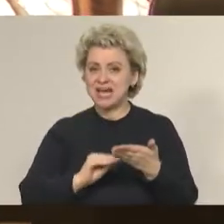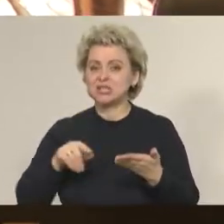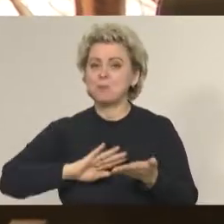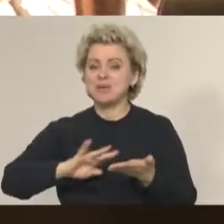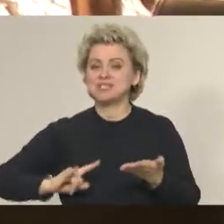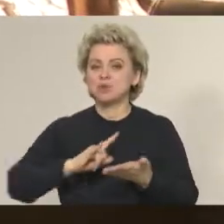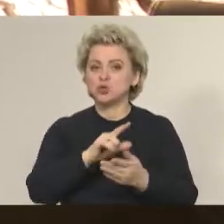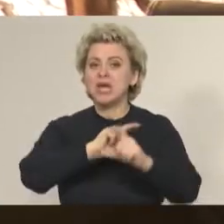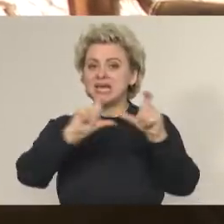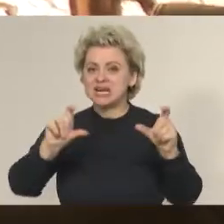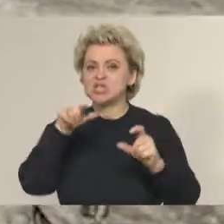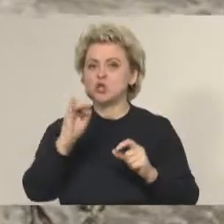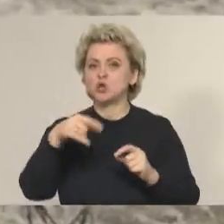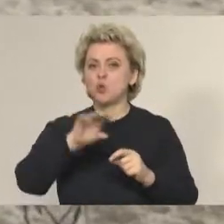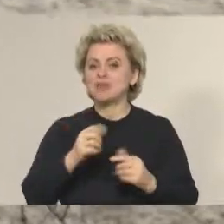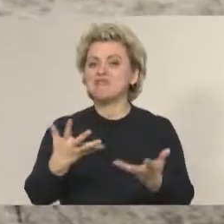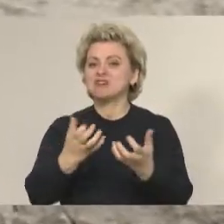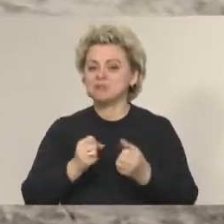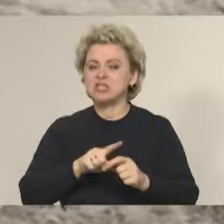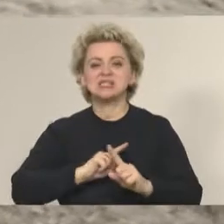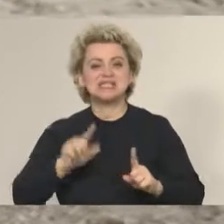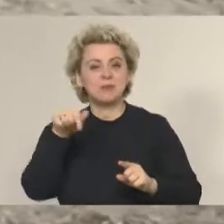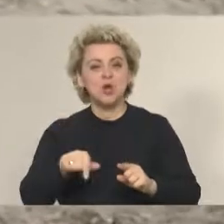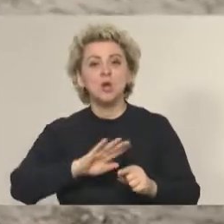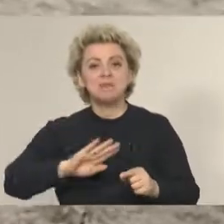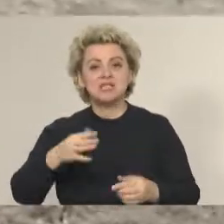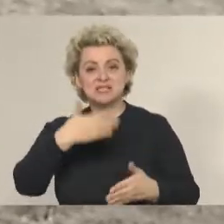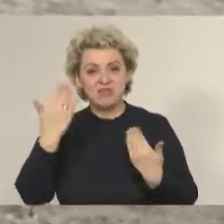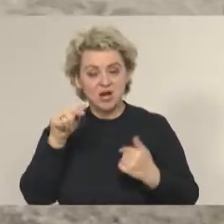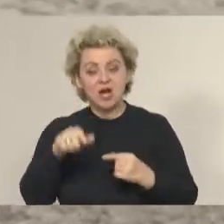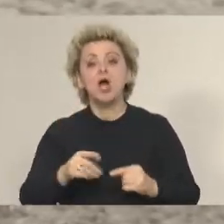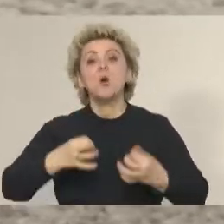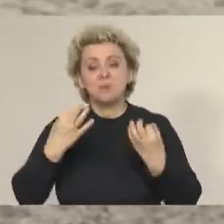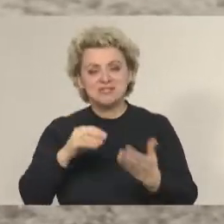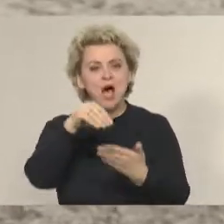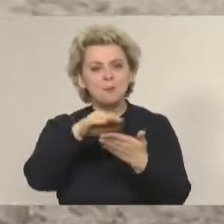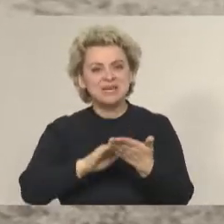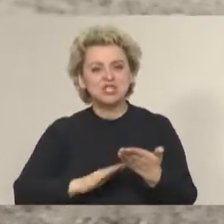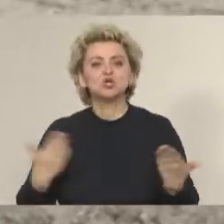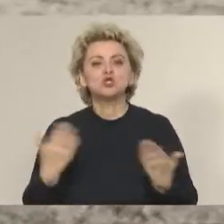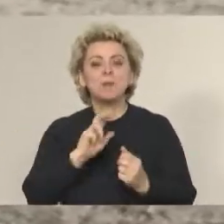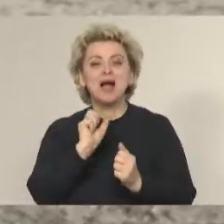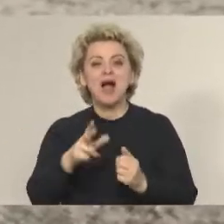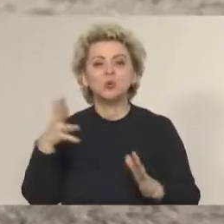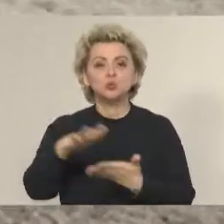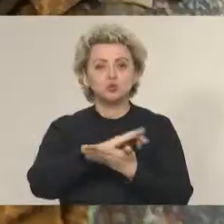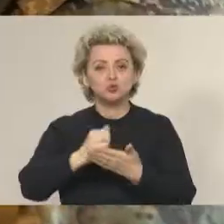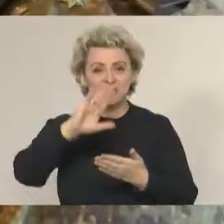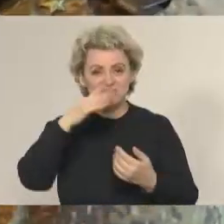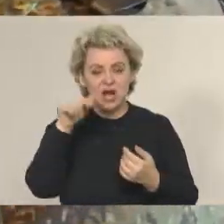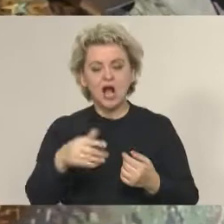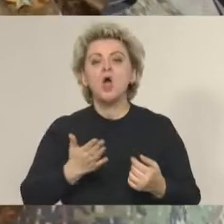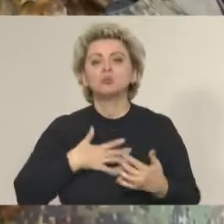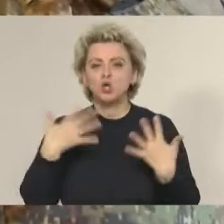беспилотника и комплекса разведки «Ирония» воспринимаются совершенно без иронии и позволяют определиться, чем и как поразить врага.